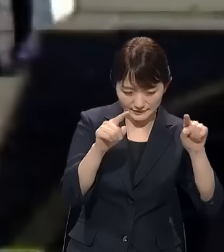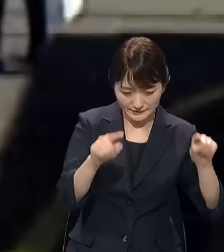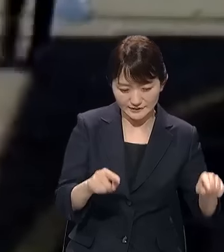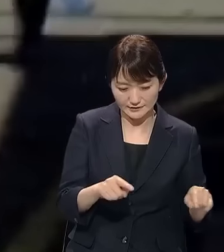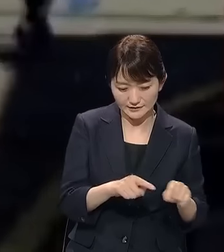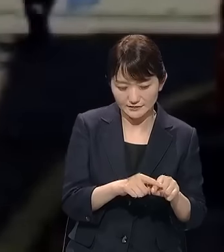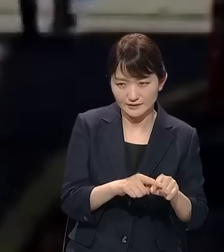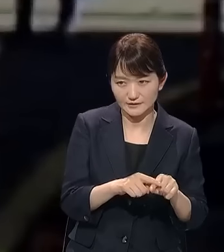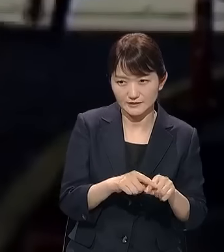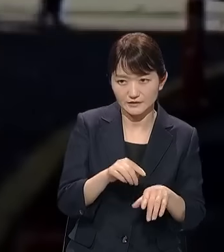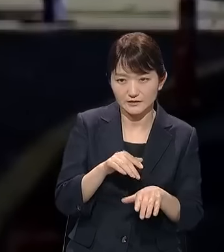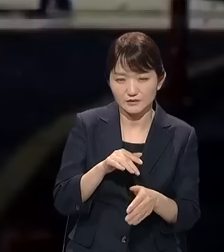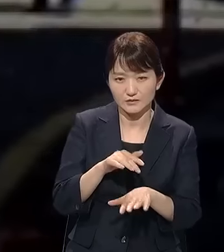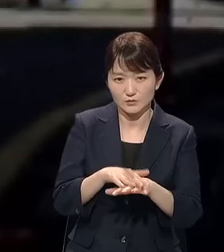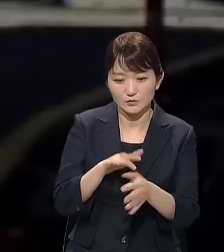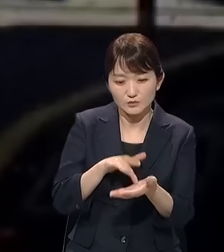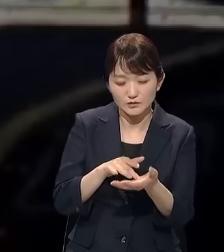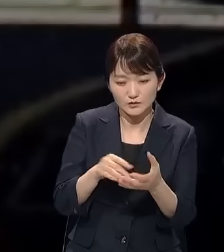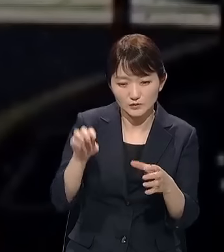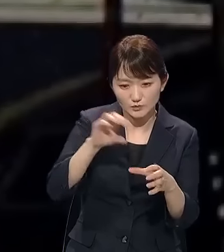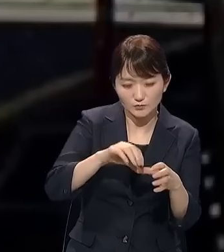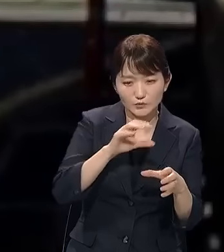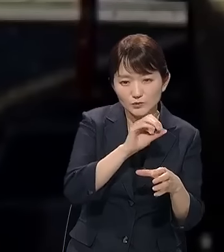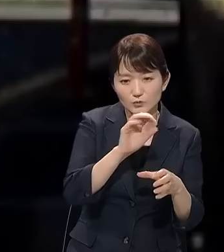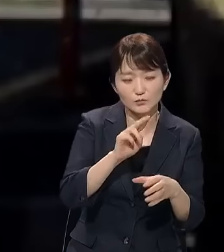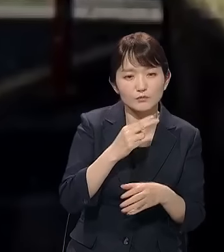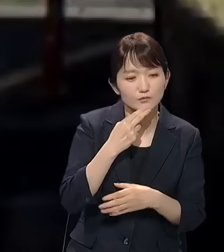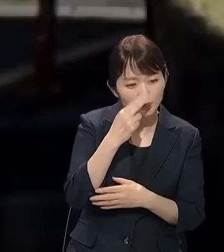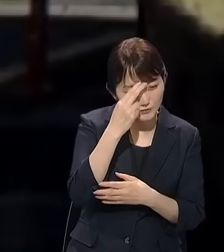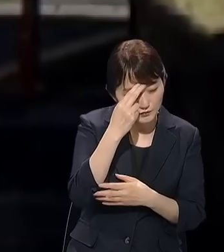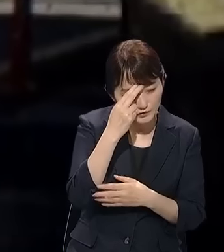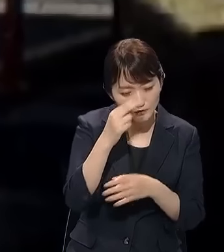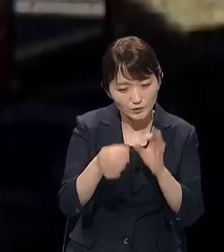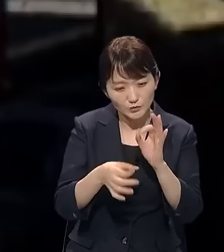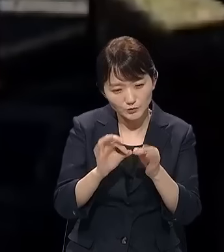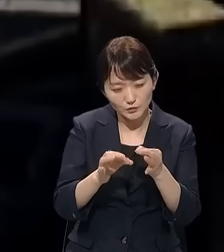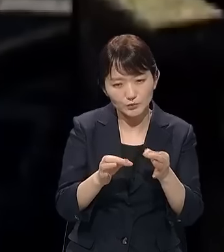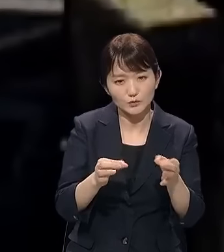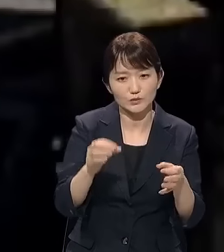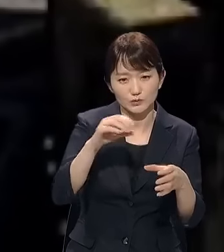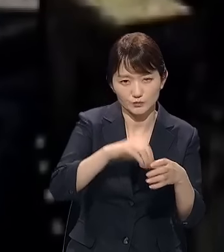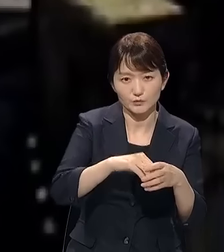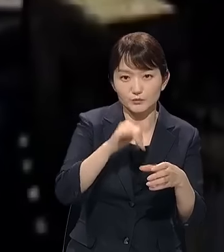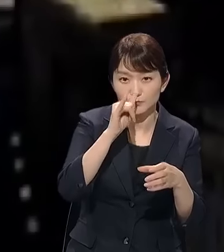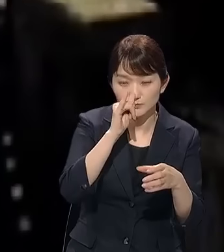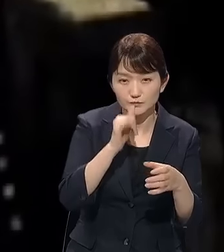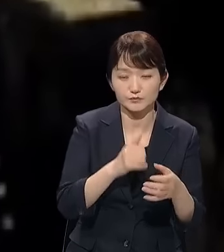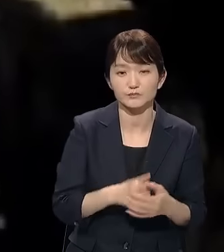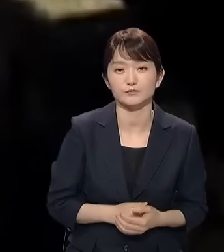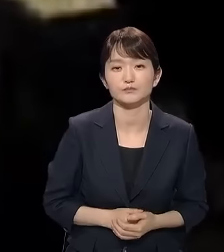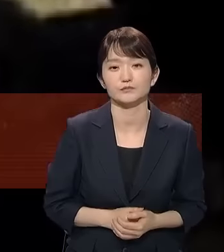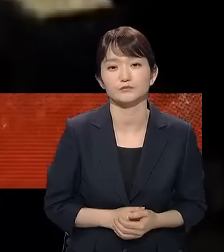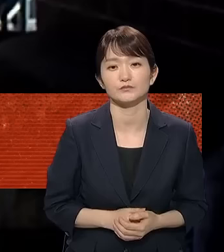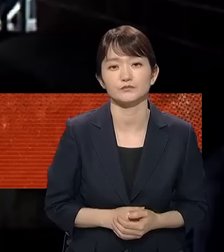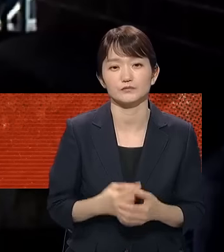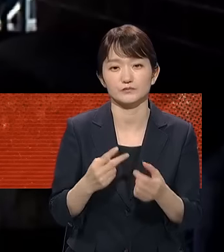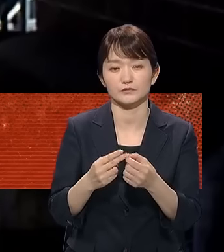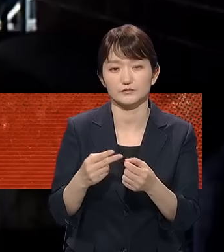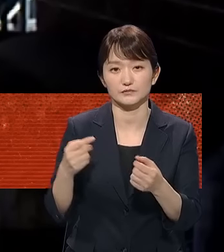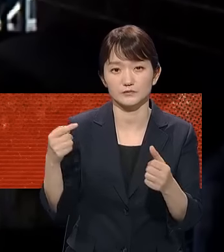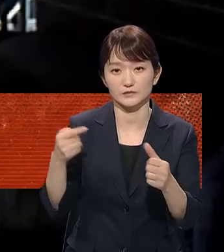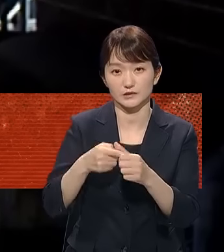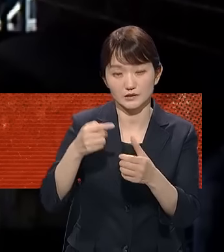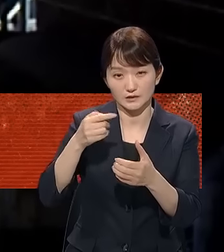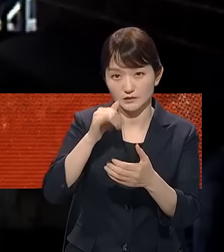안에는 농약을 탄 맥주 그리고 전 남자 친구가 좋아하던 포도 등이 담겨 있었다고 합니다 이후 경찰은 2차 사례 시도가 있었던 당일